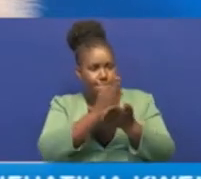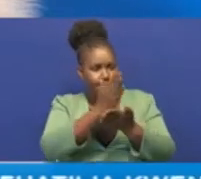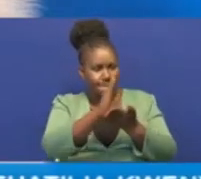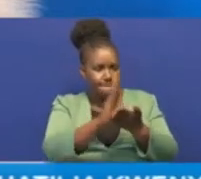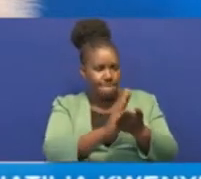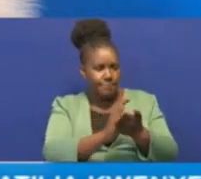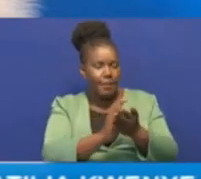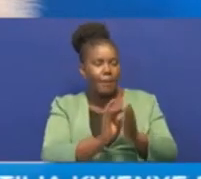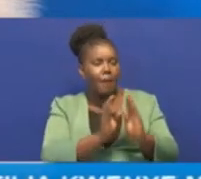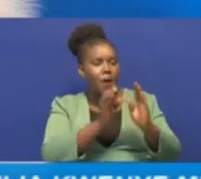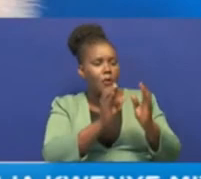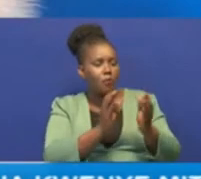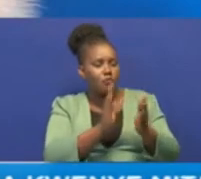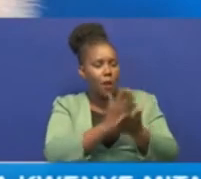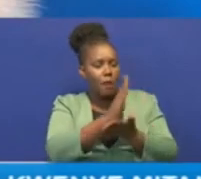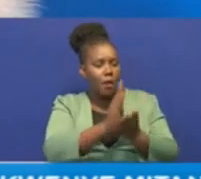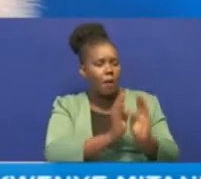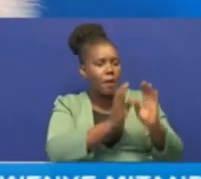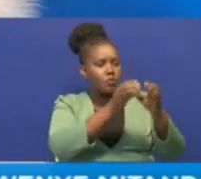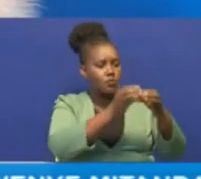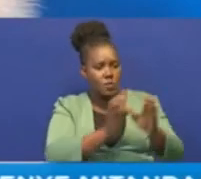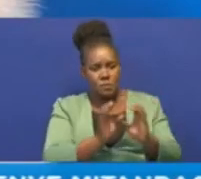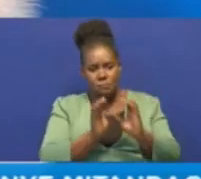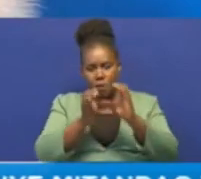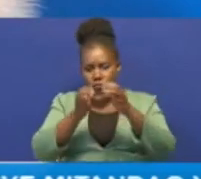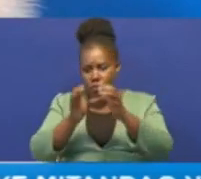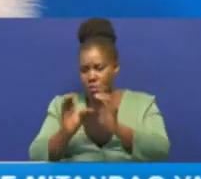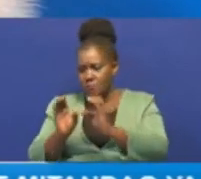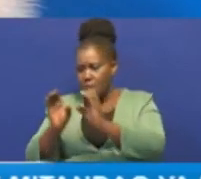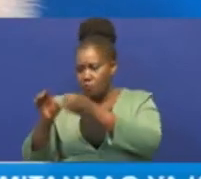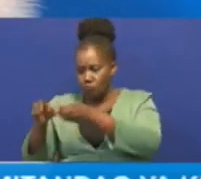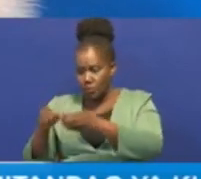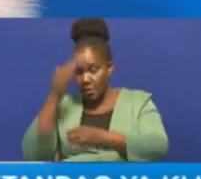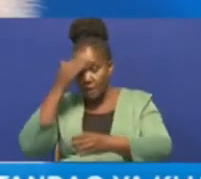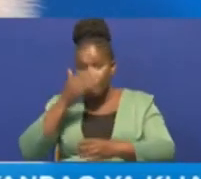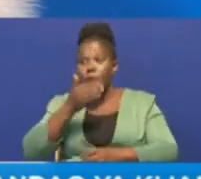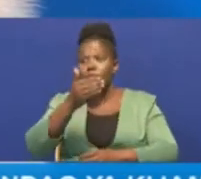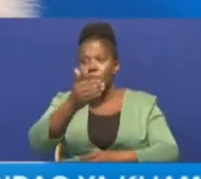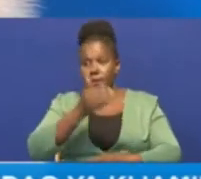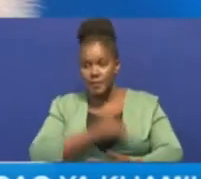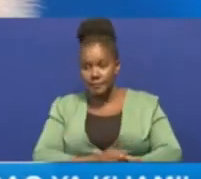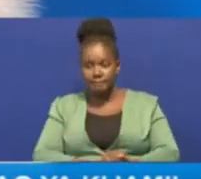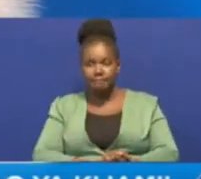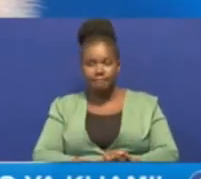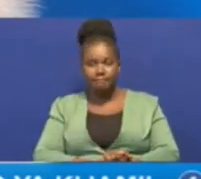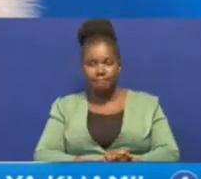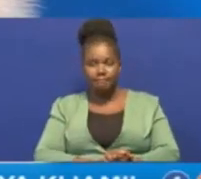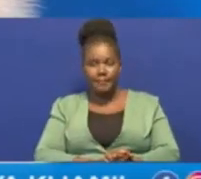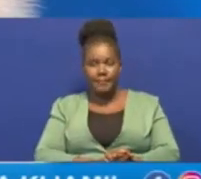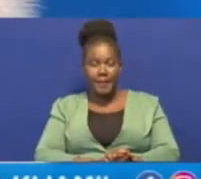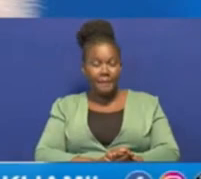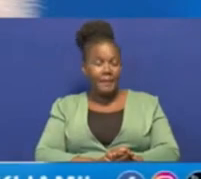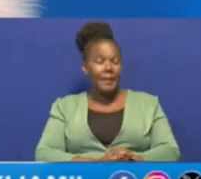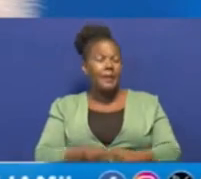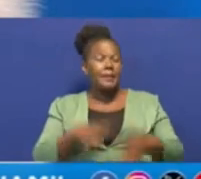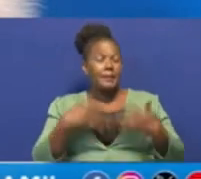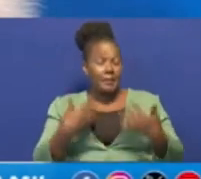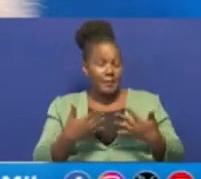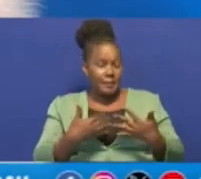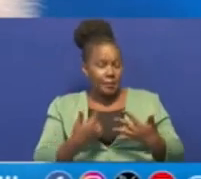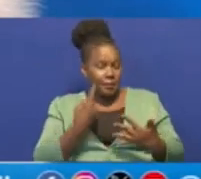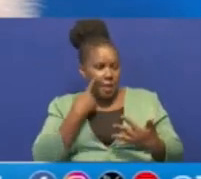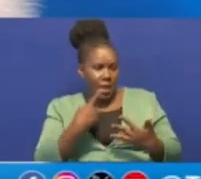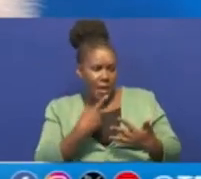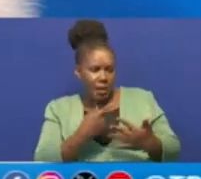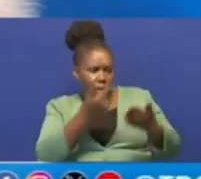ile makundi ambayo wewe mwenyewe unayaona unayahitaji. Then baada ya hapo sasa ndo swali la kujiuliza kwenye listi